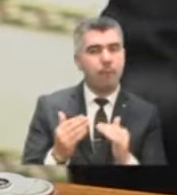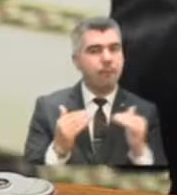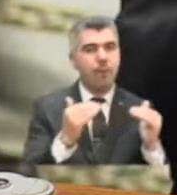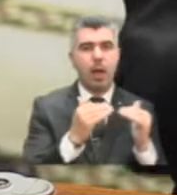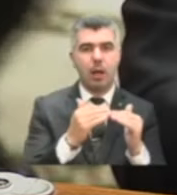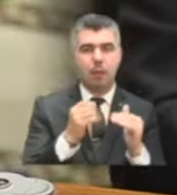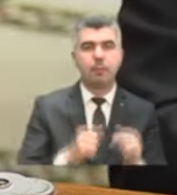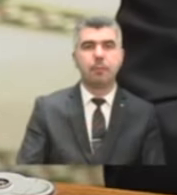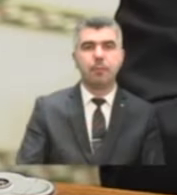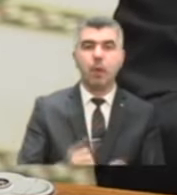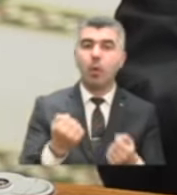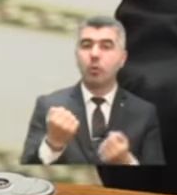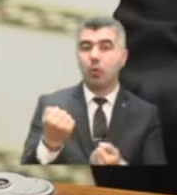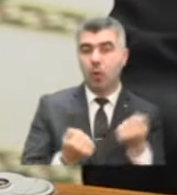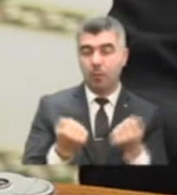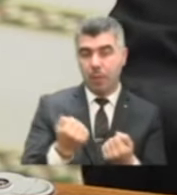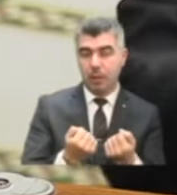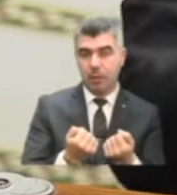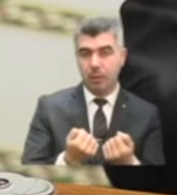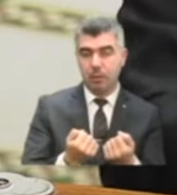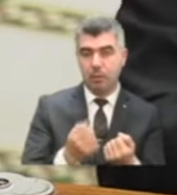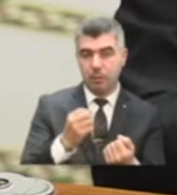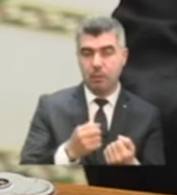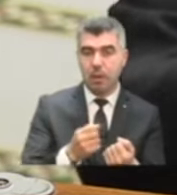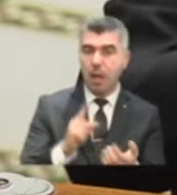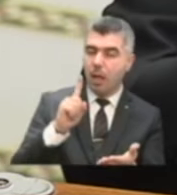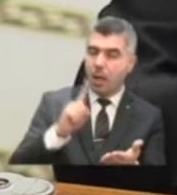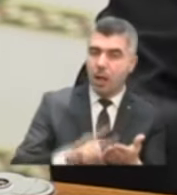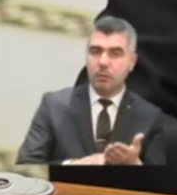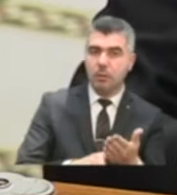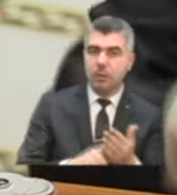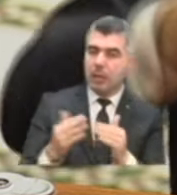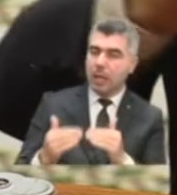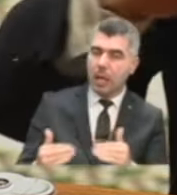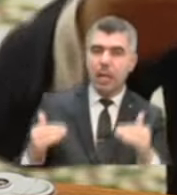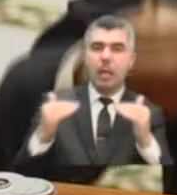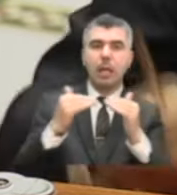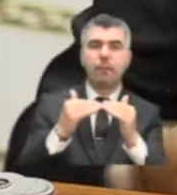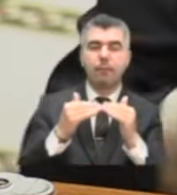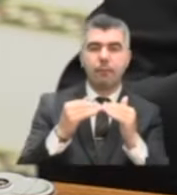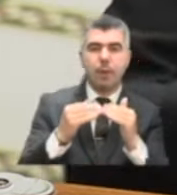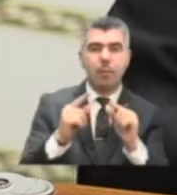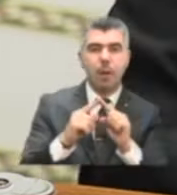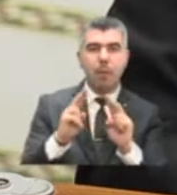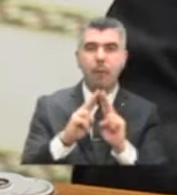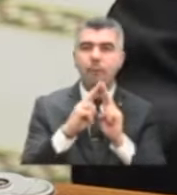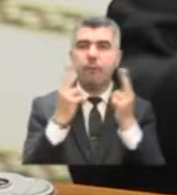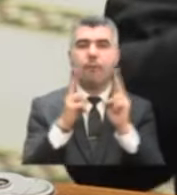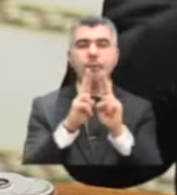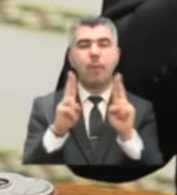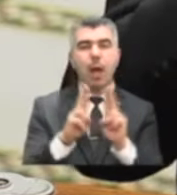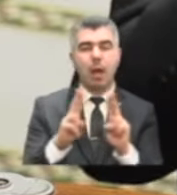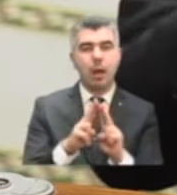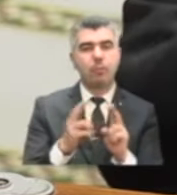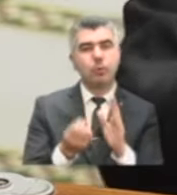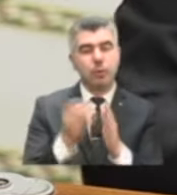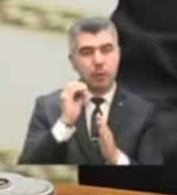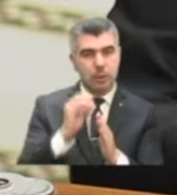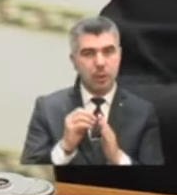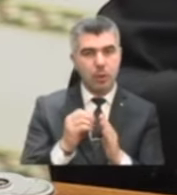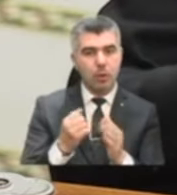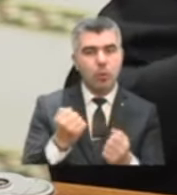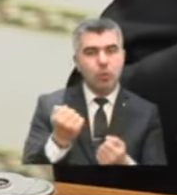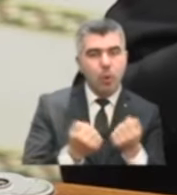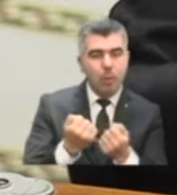عليه. السيارات خصنا نلائموها مع المعايير الدولية الجديدة، لأنه السيارة غادي تصبح